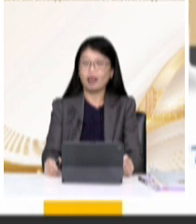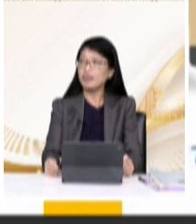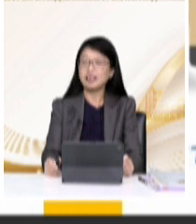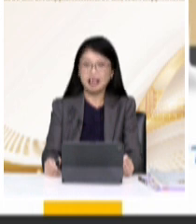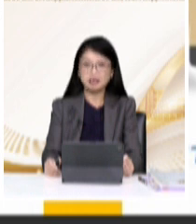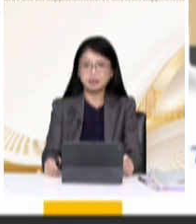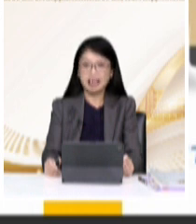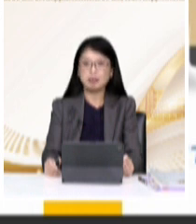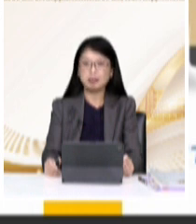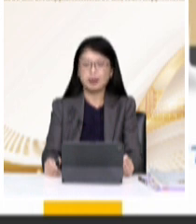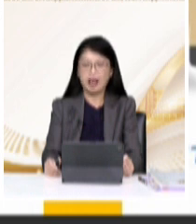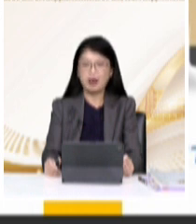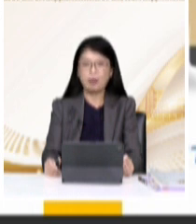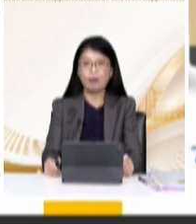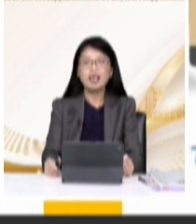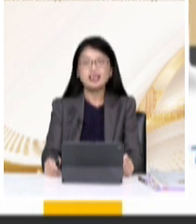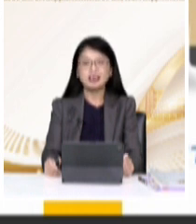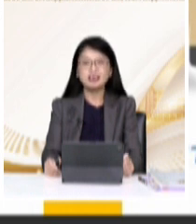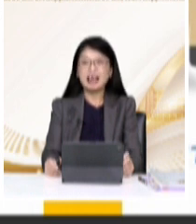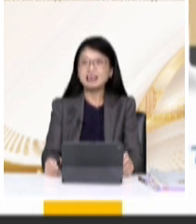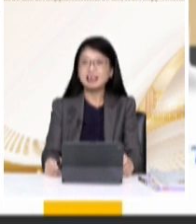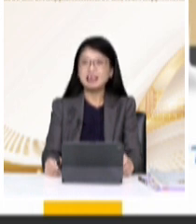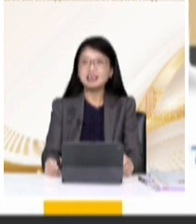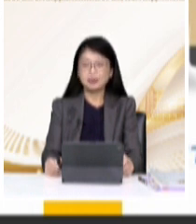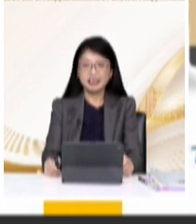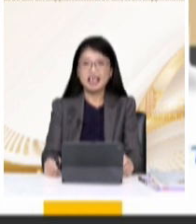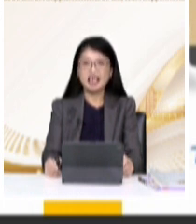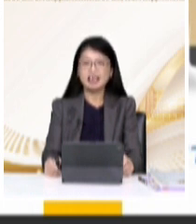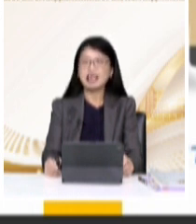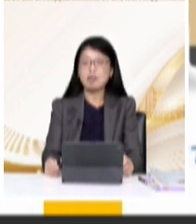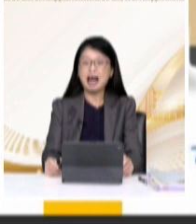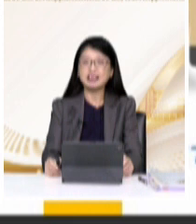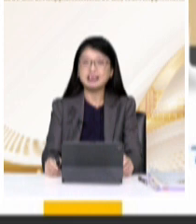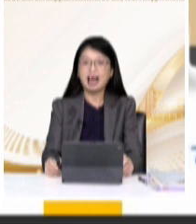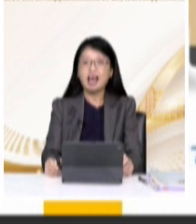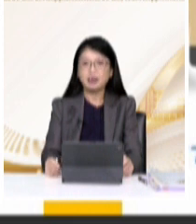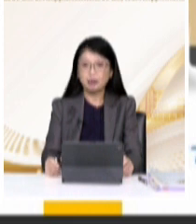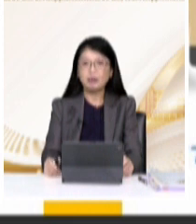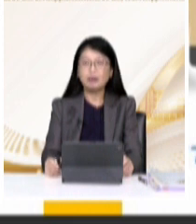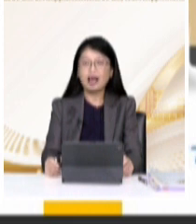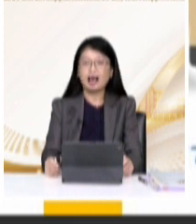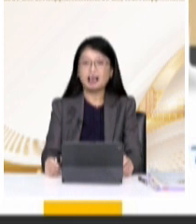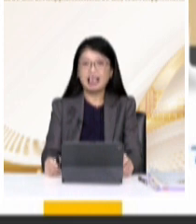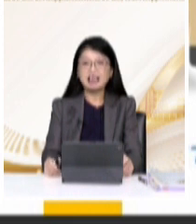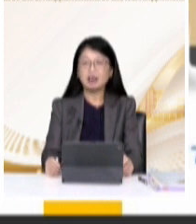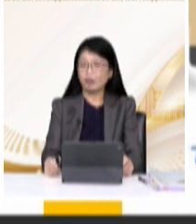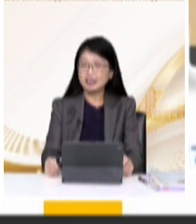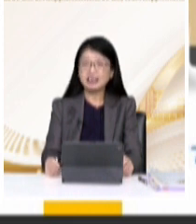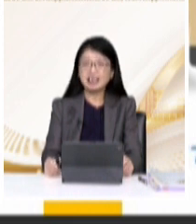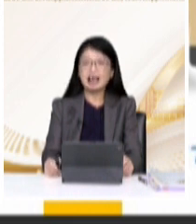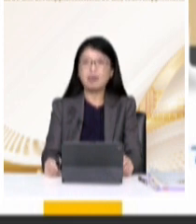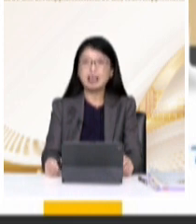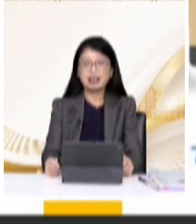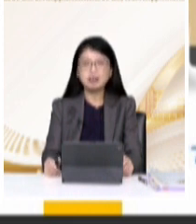1464/2566แล้วก็1503/2566ซึ่งท่านที่สนใจนะคะสามารถที่จะดูรายละเอียดของเรื่องเสร็